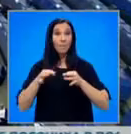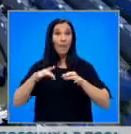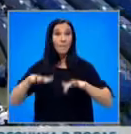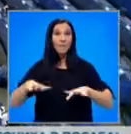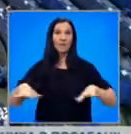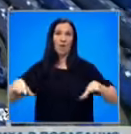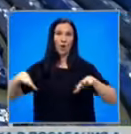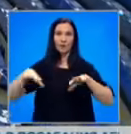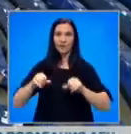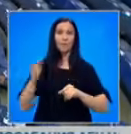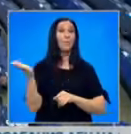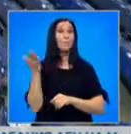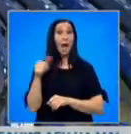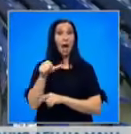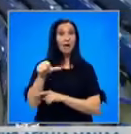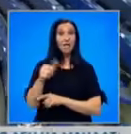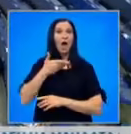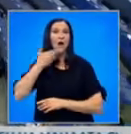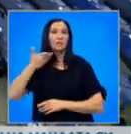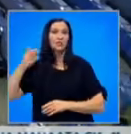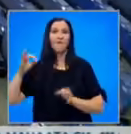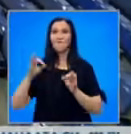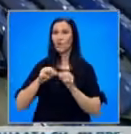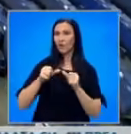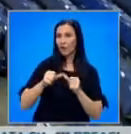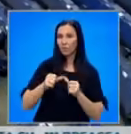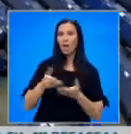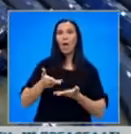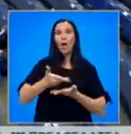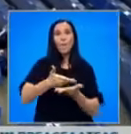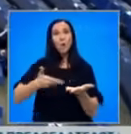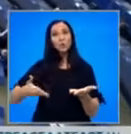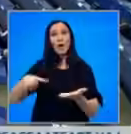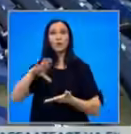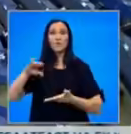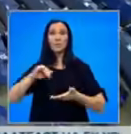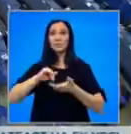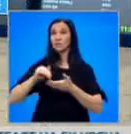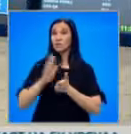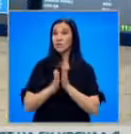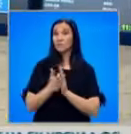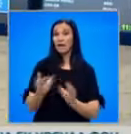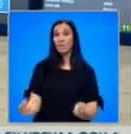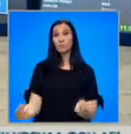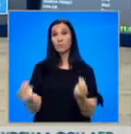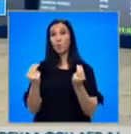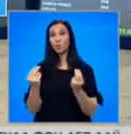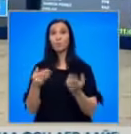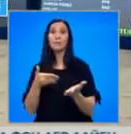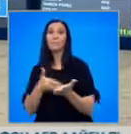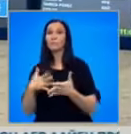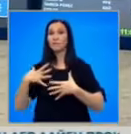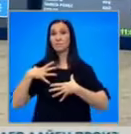Пандемията и овладяването и бяха акцентът в речта на фон дер Лайен. Посланието й – Европейският съюз се справя много добре, но повод